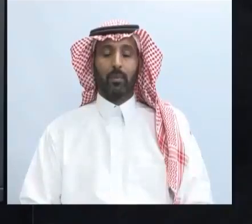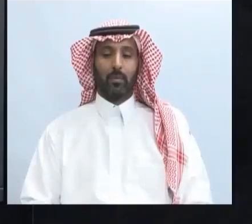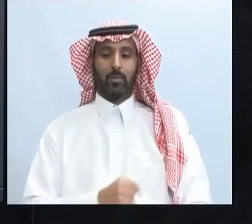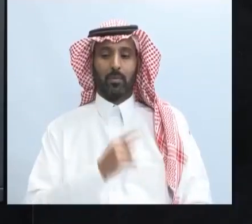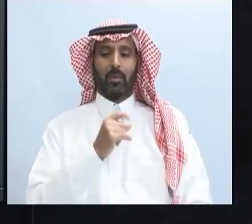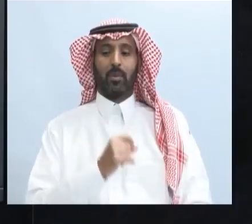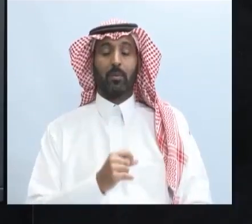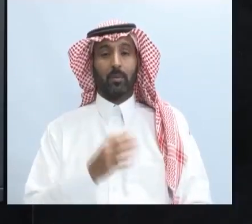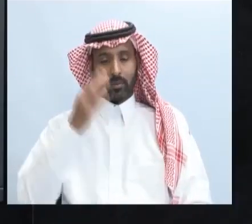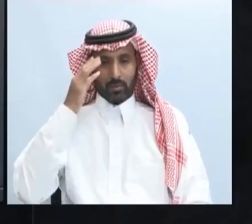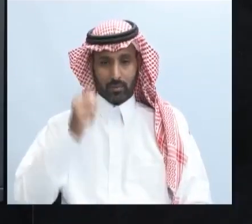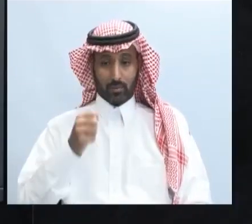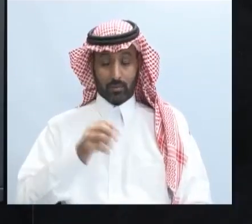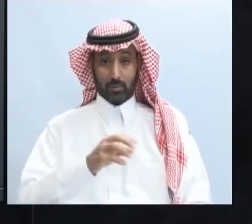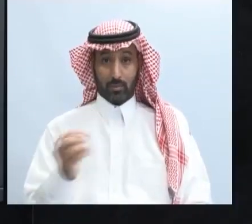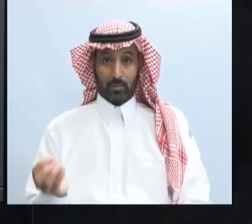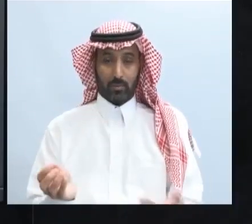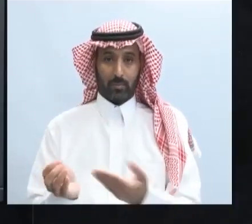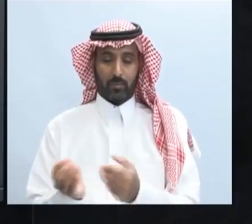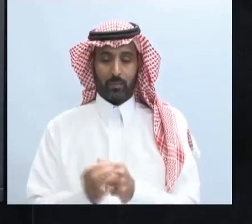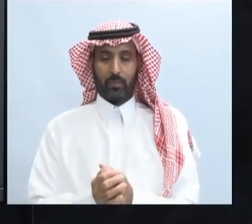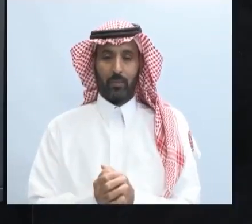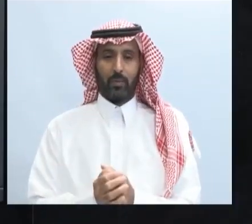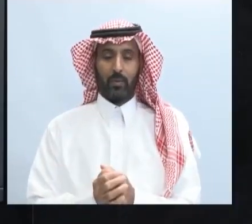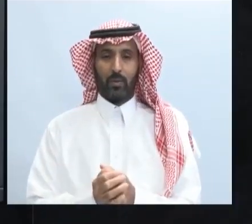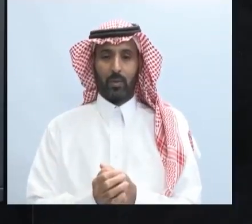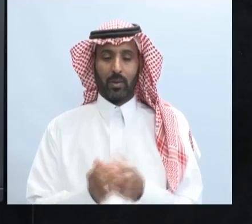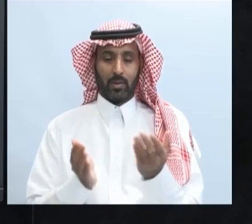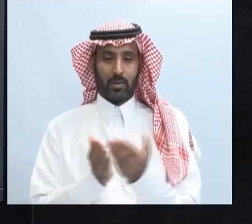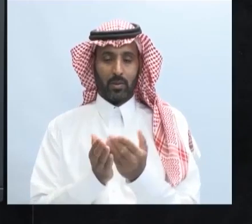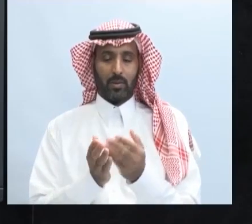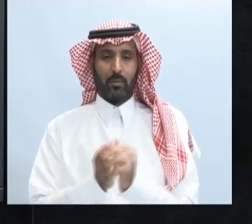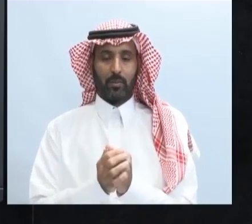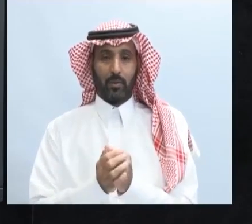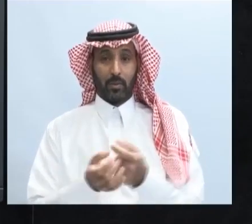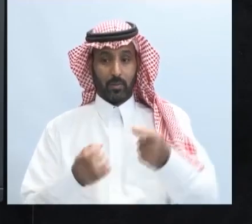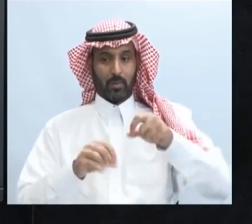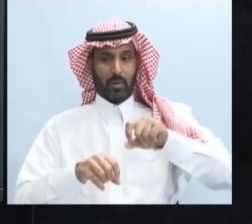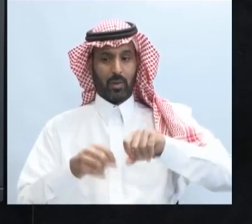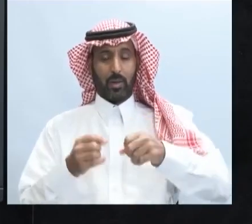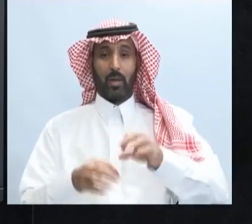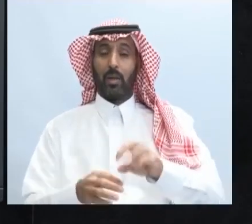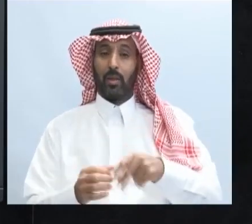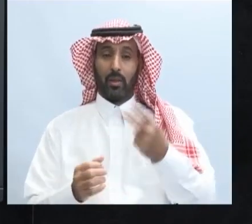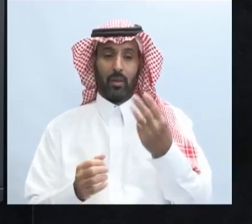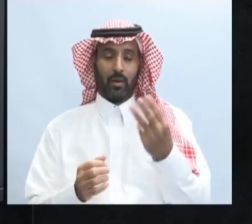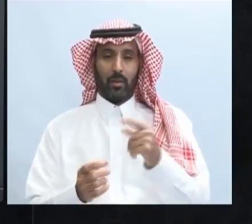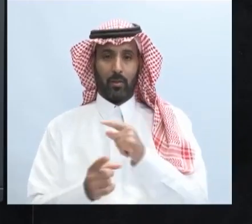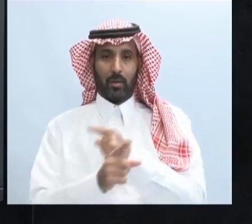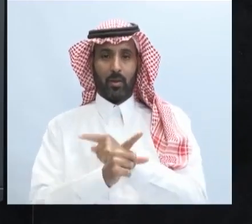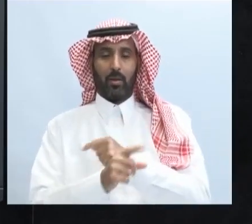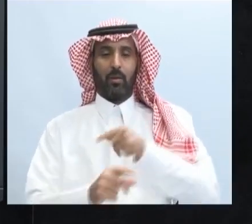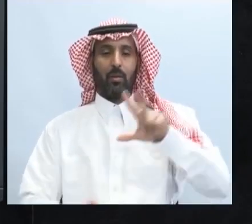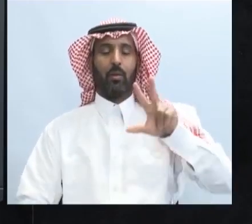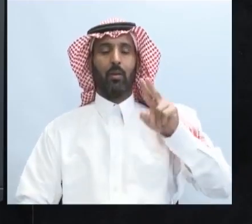بسم الله الرحمن الرحيم السلام عليكم ورحمه الله وبركاته اهلا وسهلا بكم في درس جديد من دروس كيمياء 23 معكم معلمتكم العنود ناصر